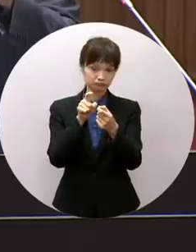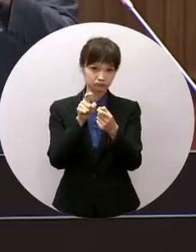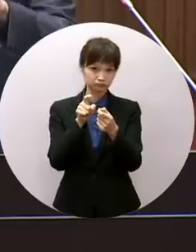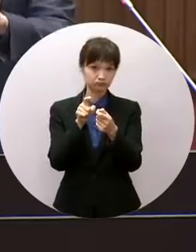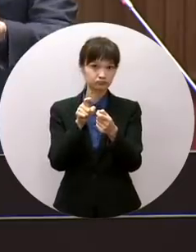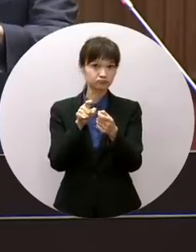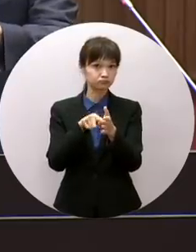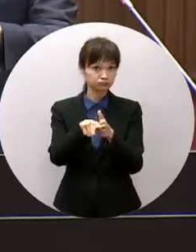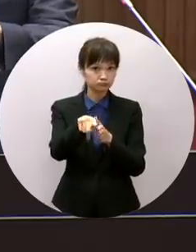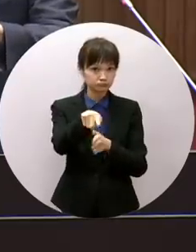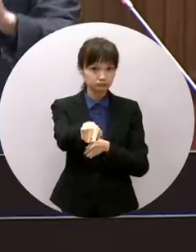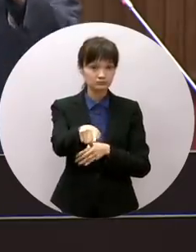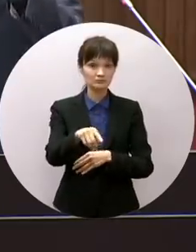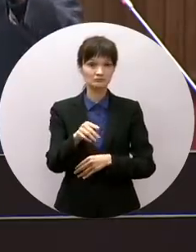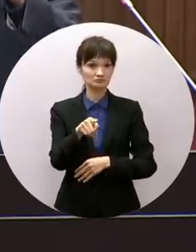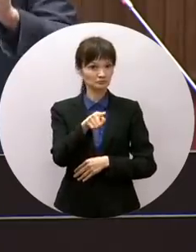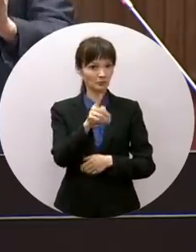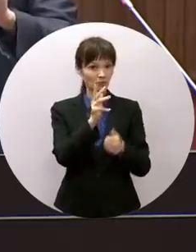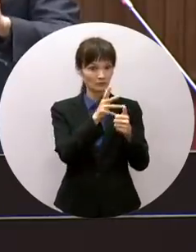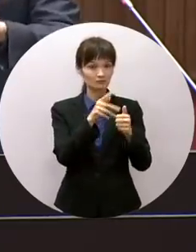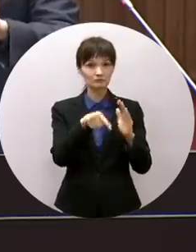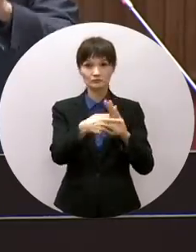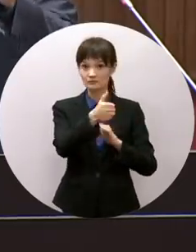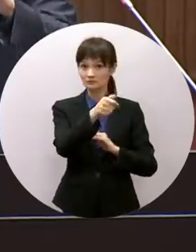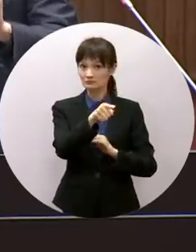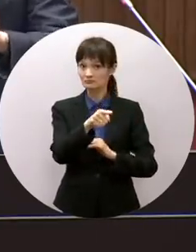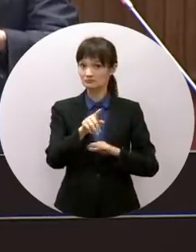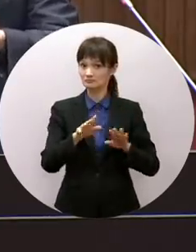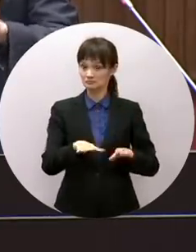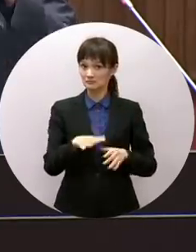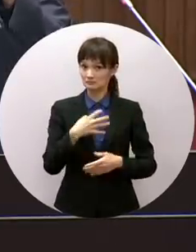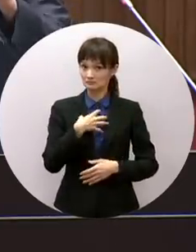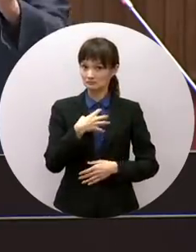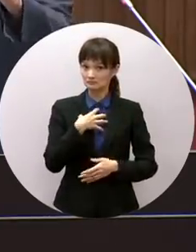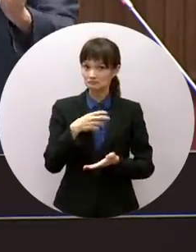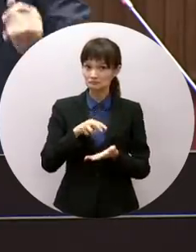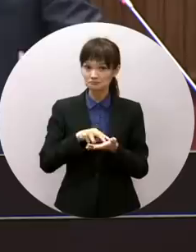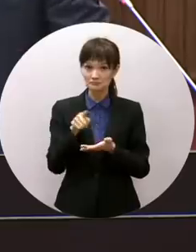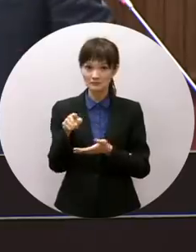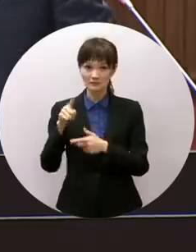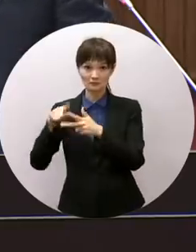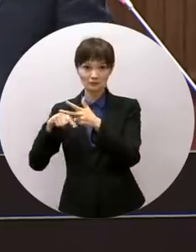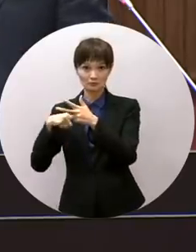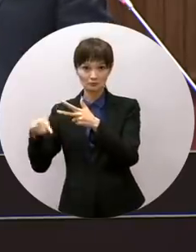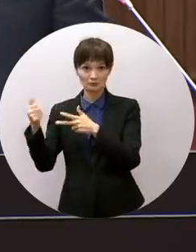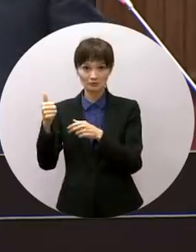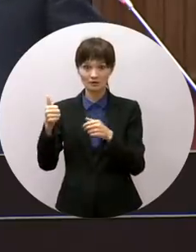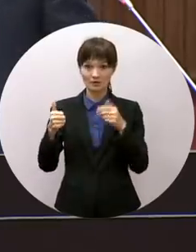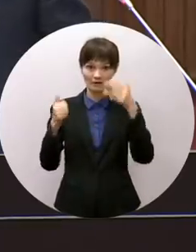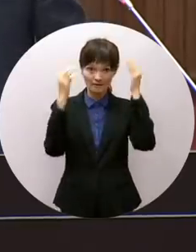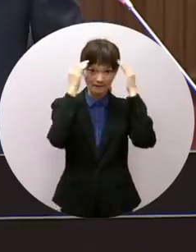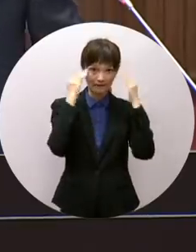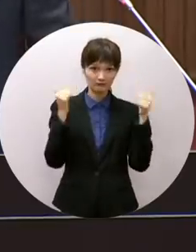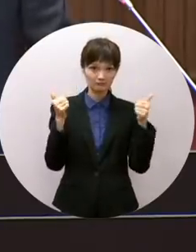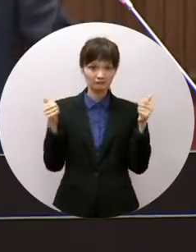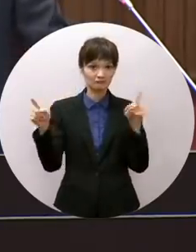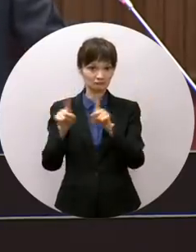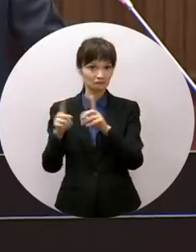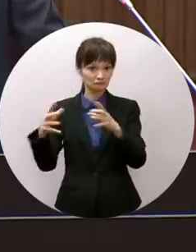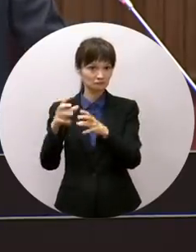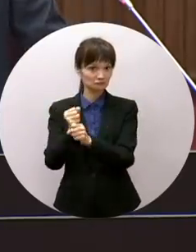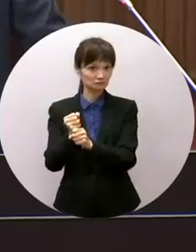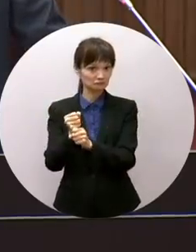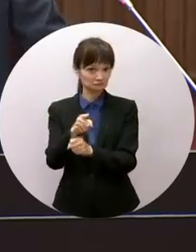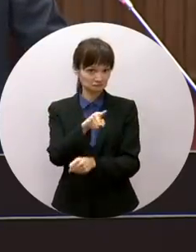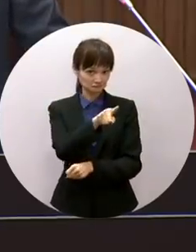长，你怕不怕朱立伦跟韩国瑜两个合体？因为